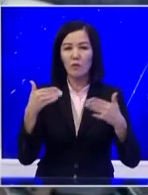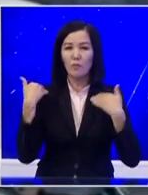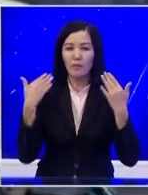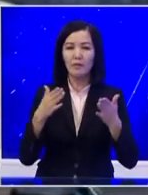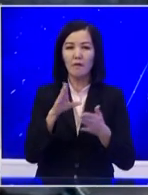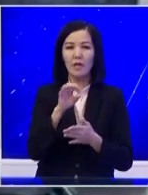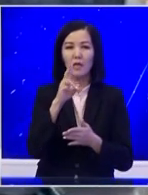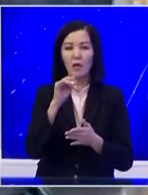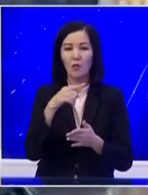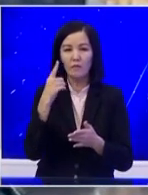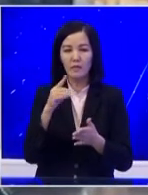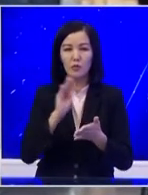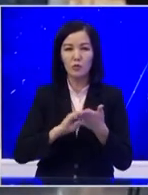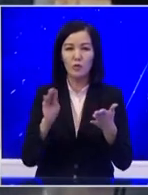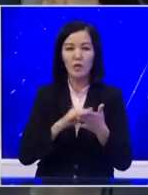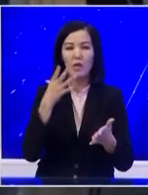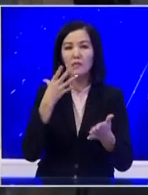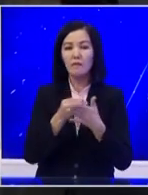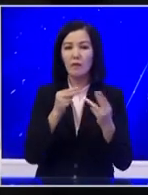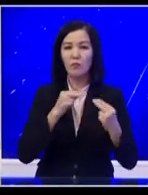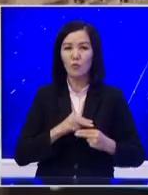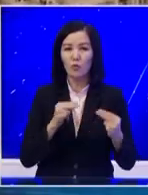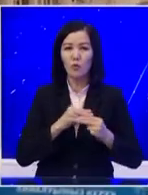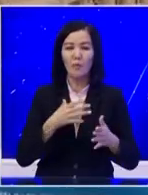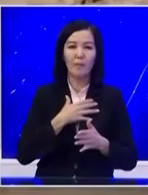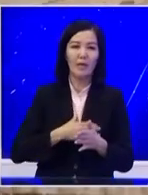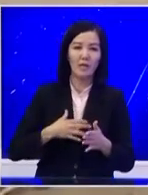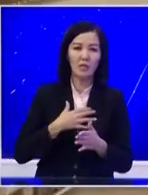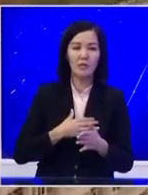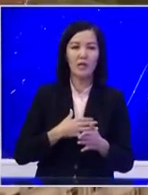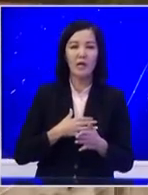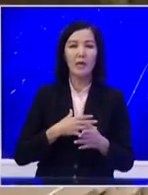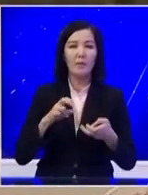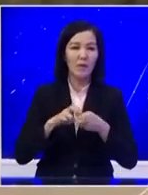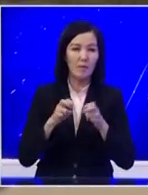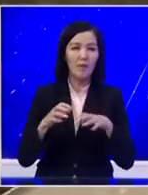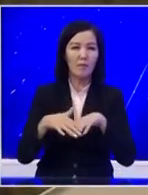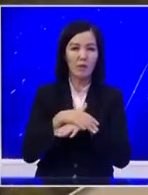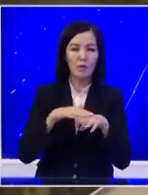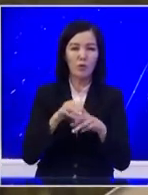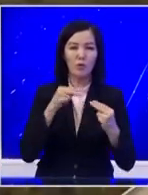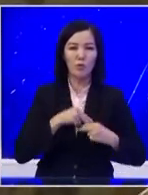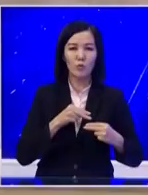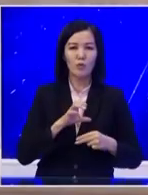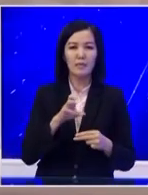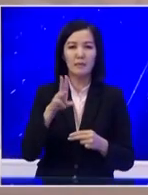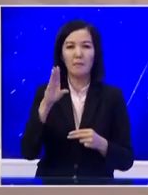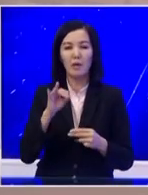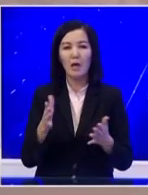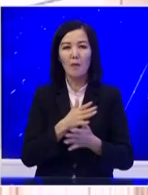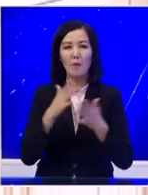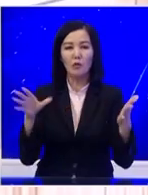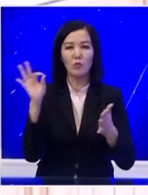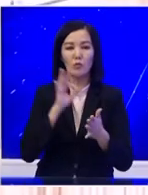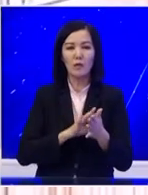Жомарт Токаев отметил, журналисты своим трудом отражают переживания и чаяния людей. Труд работников СМИ вносит большую лепту в